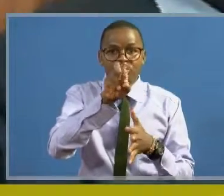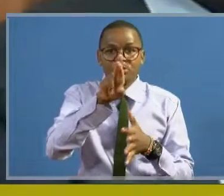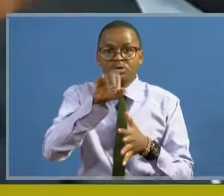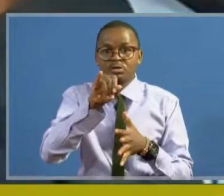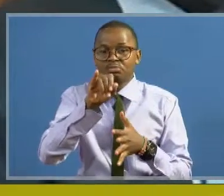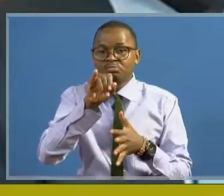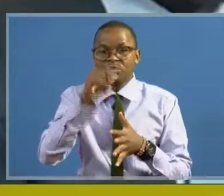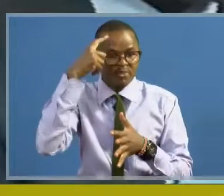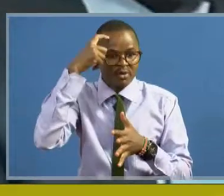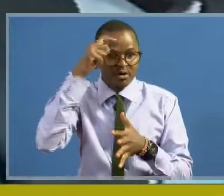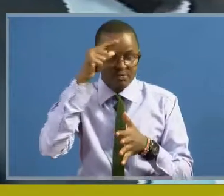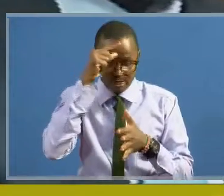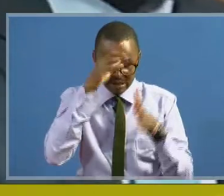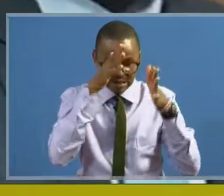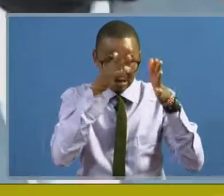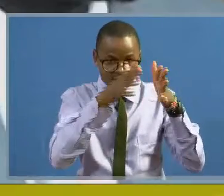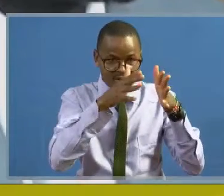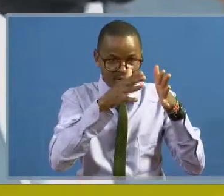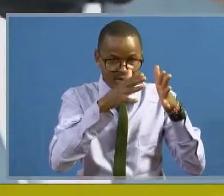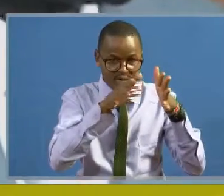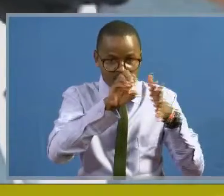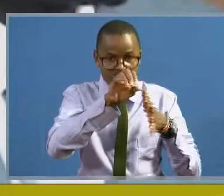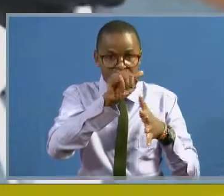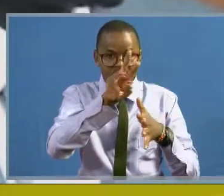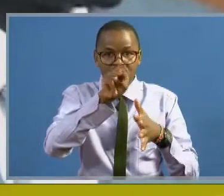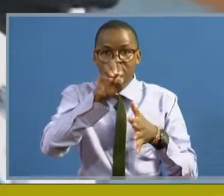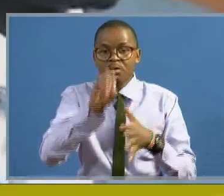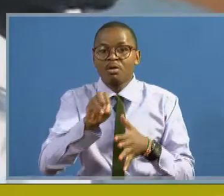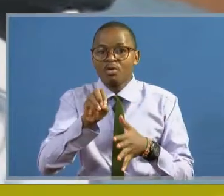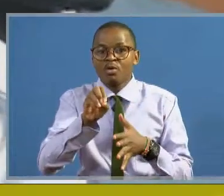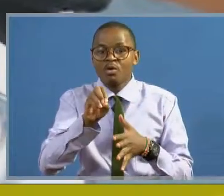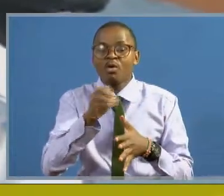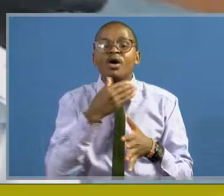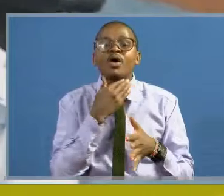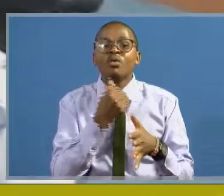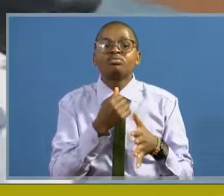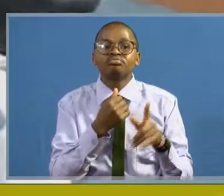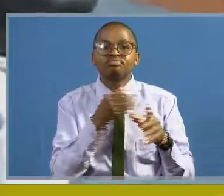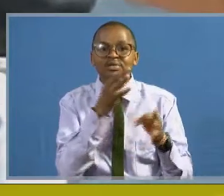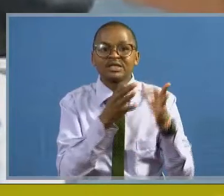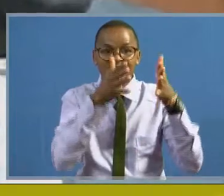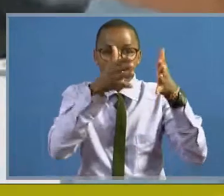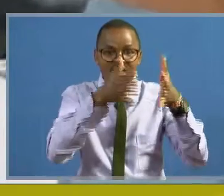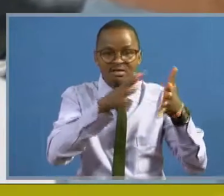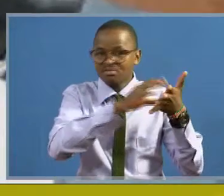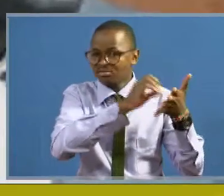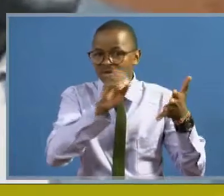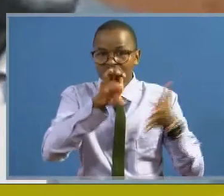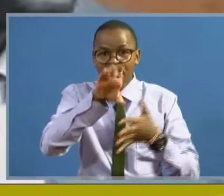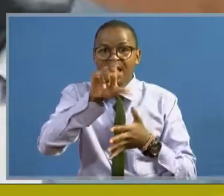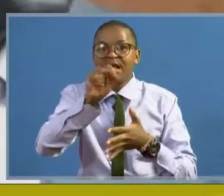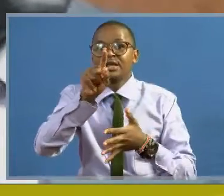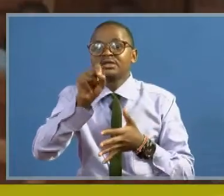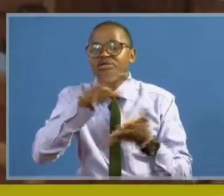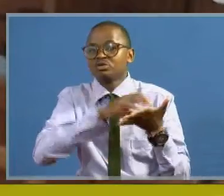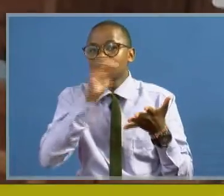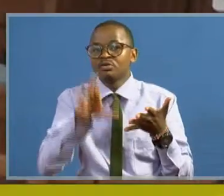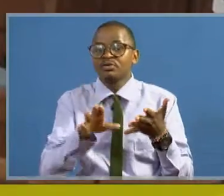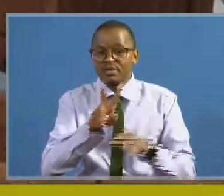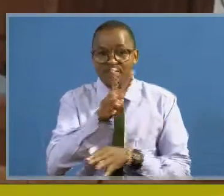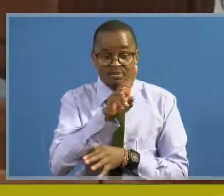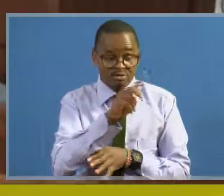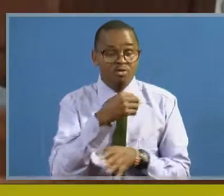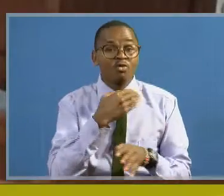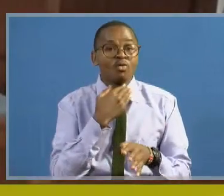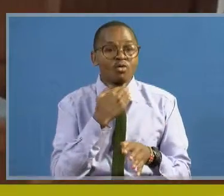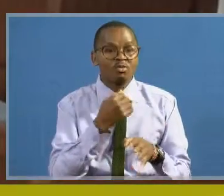umepinga ombi la wasaidizi wa gavana Obado Michael Oyamo na Kaspar Obiero wanaotaka jaji Jesse Lesit kujiondoa katika kesi hiyo. Wale hawa